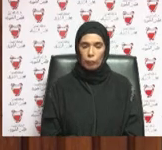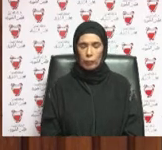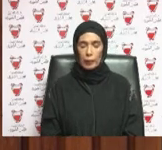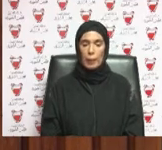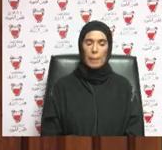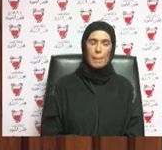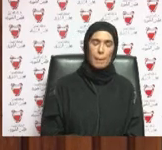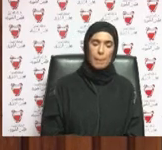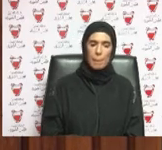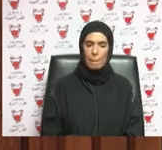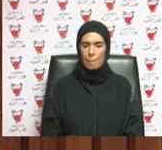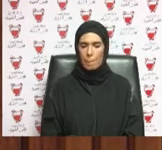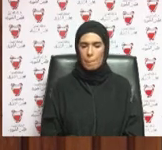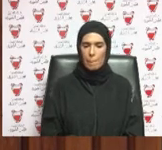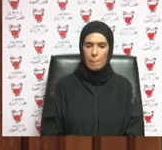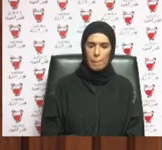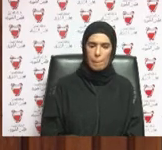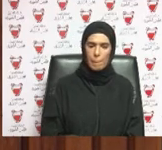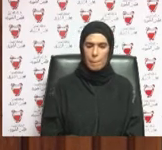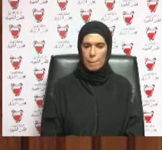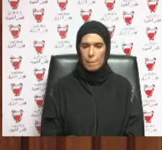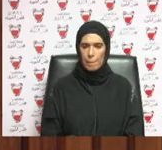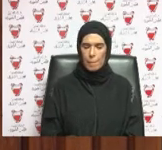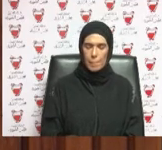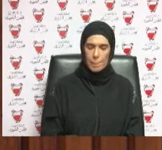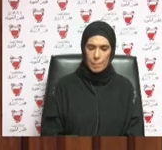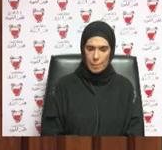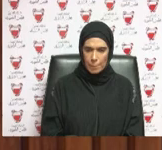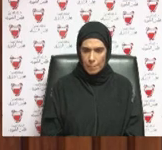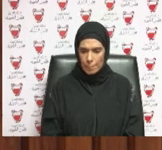شكرا جزيلا. الدكتور عبد العزيز أبو، تفضل.